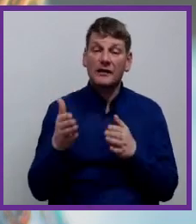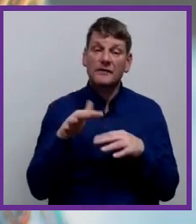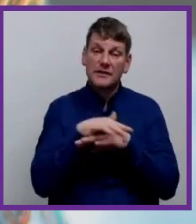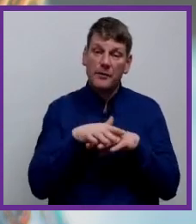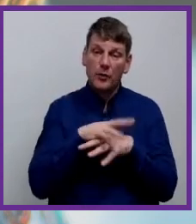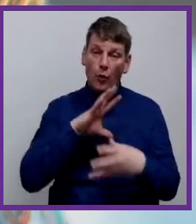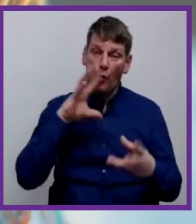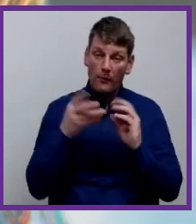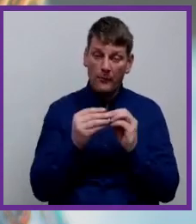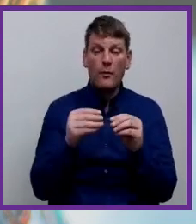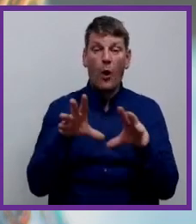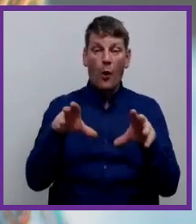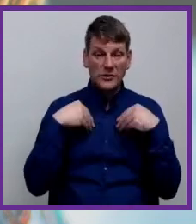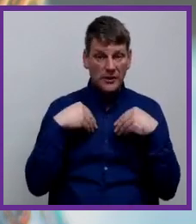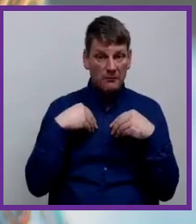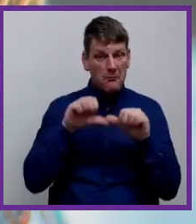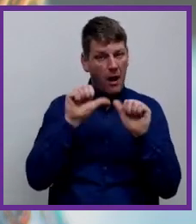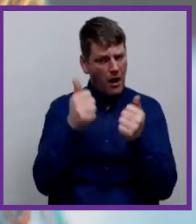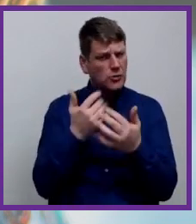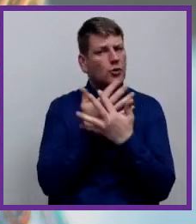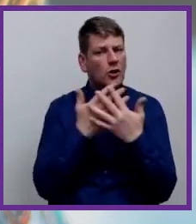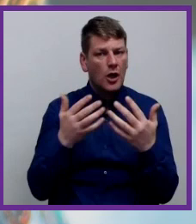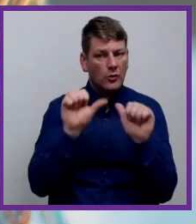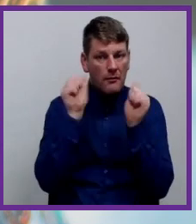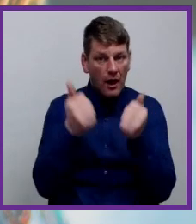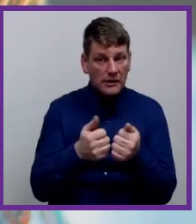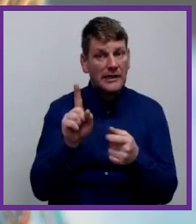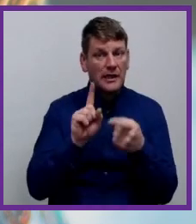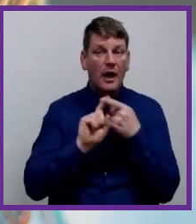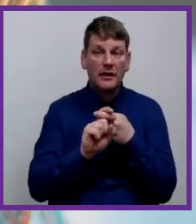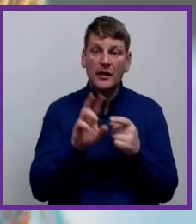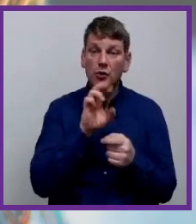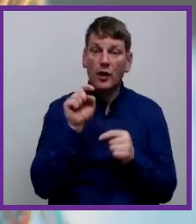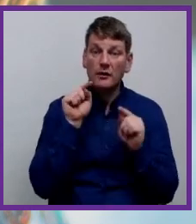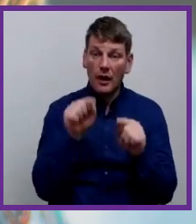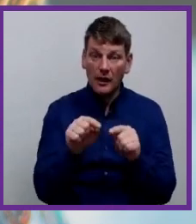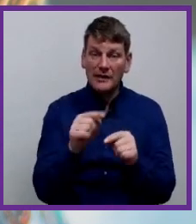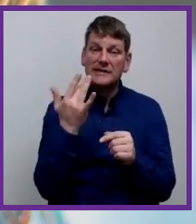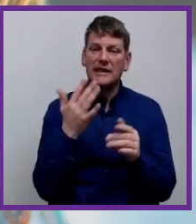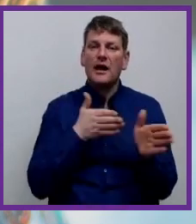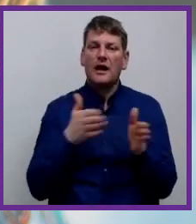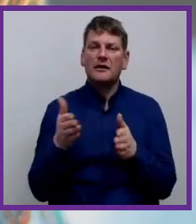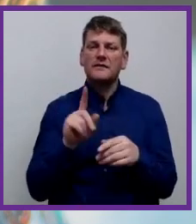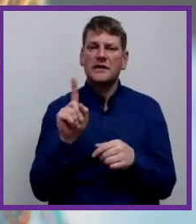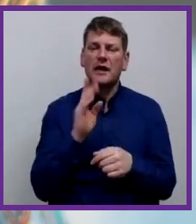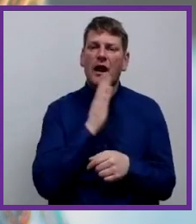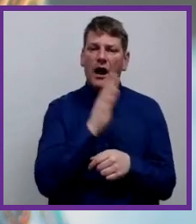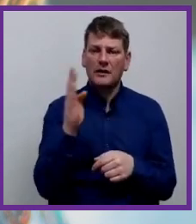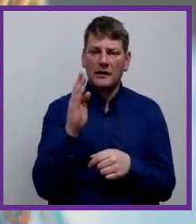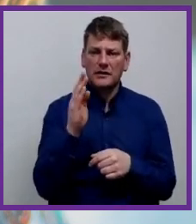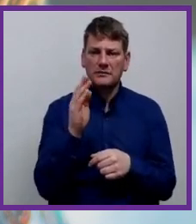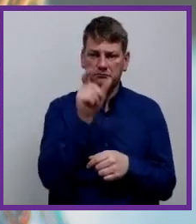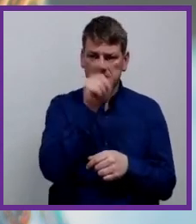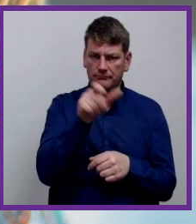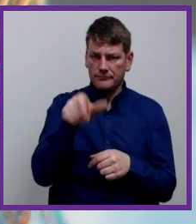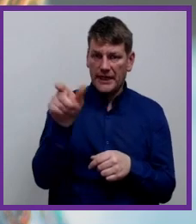uzņemt mākslu, dažādu mākslu, ir atkarīgs no tā, cik gatavs ir katrs indivīds personīgi